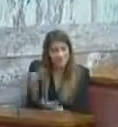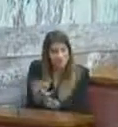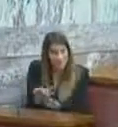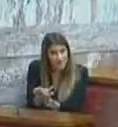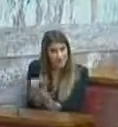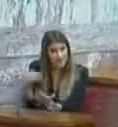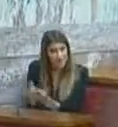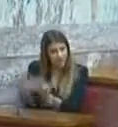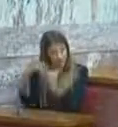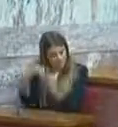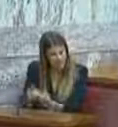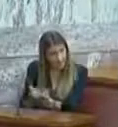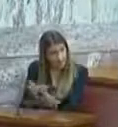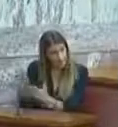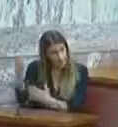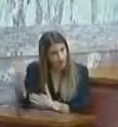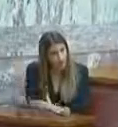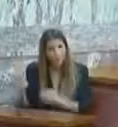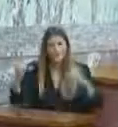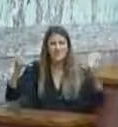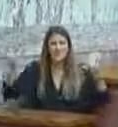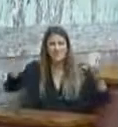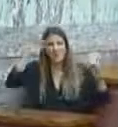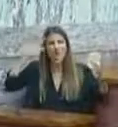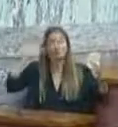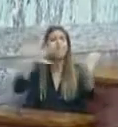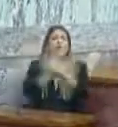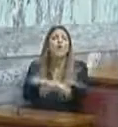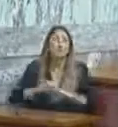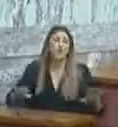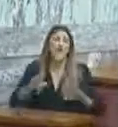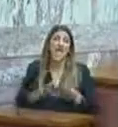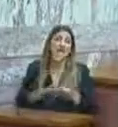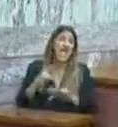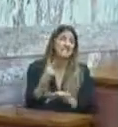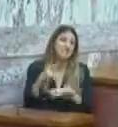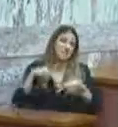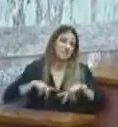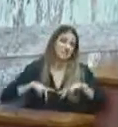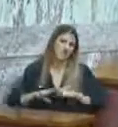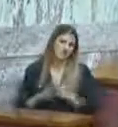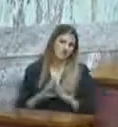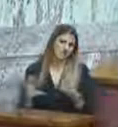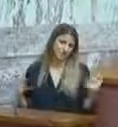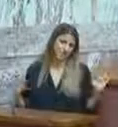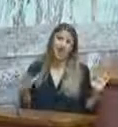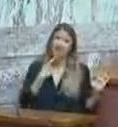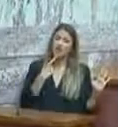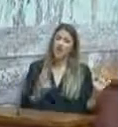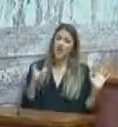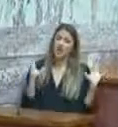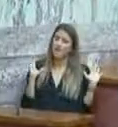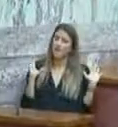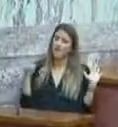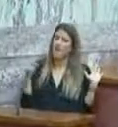και γενικότερα έχουμε μια θολή εικόνα η οποία έχει δημιουργηθεί από εσάς σκοπίμως, και γι' αυτό το λόγο λέμε ότι